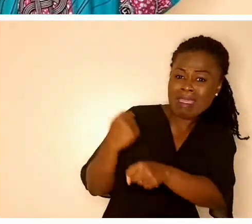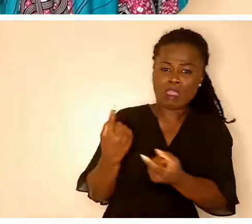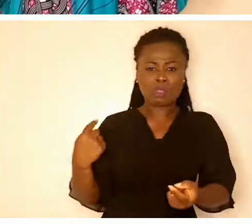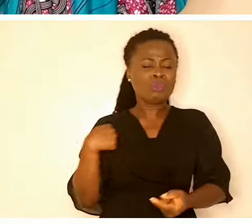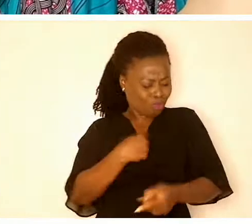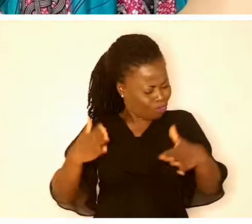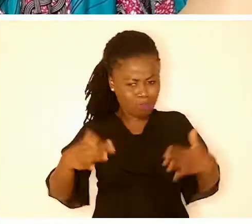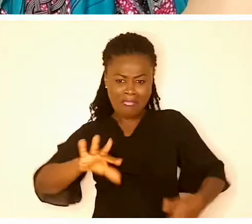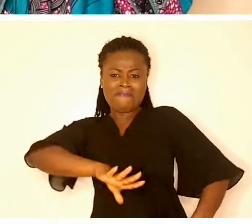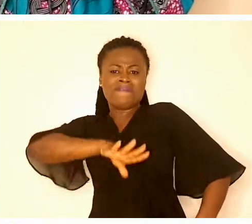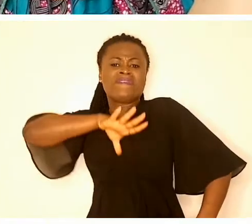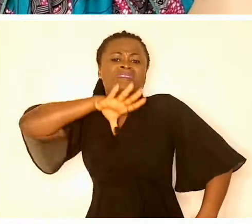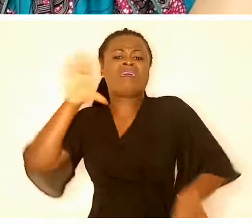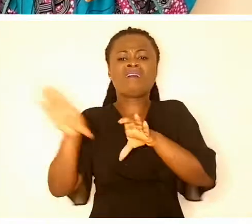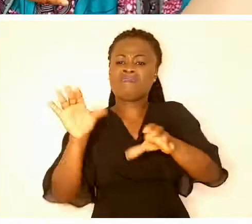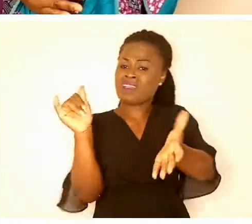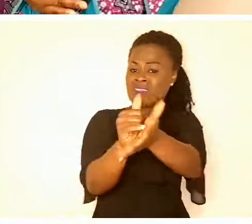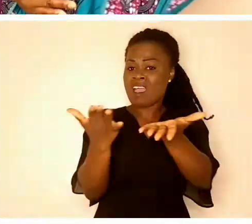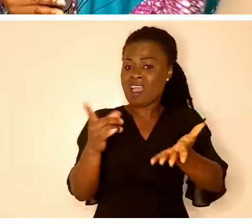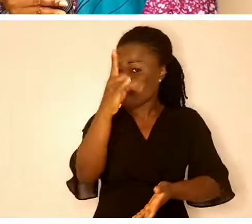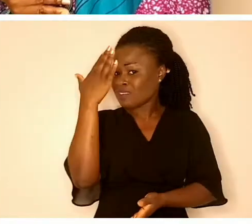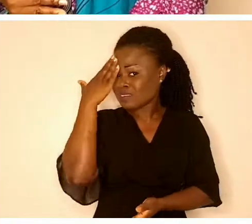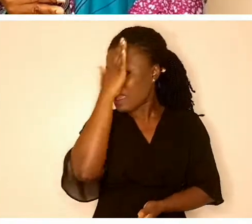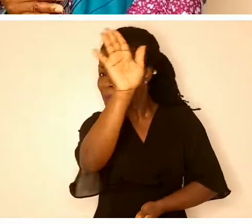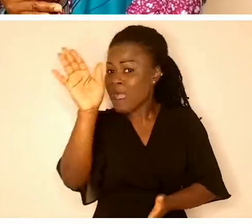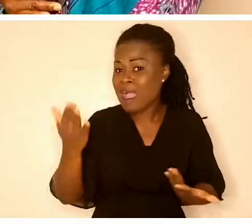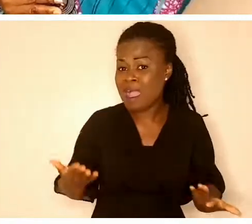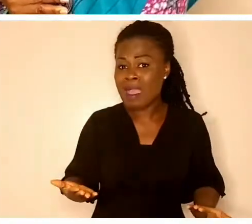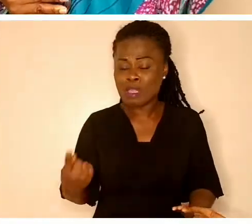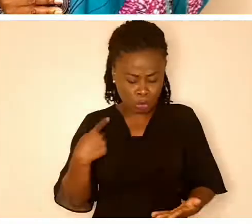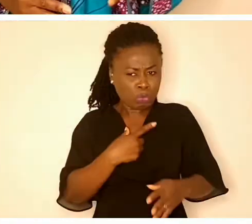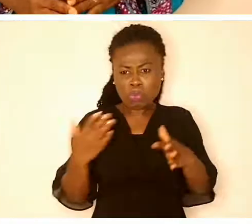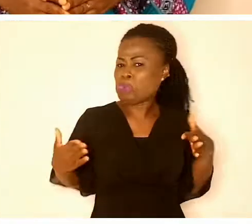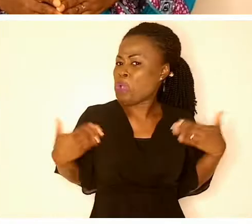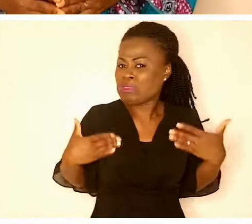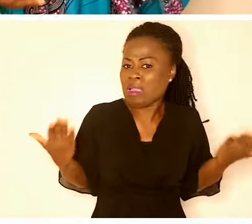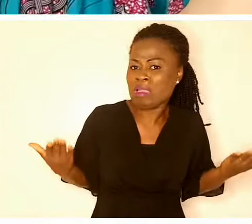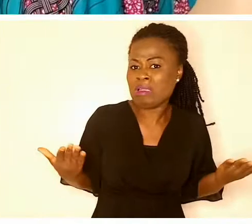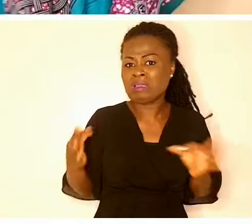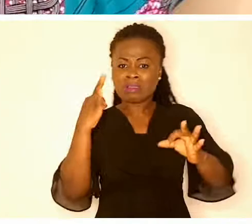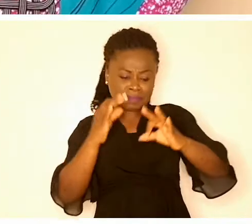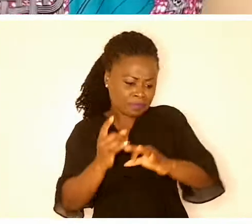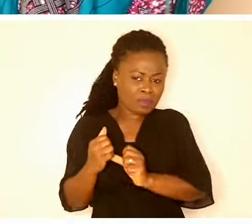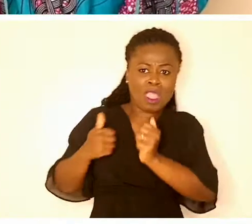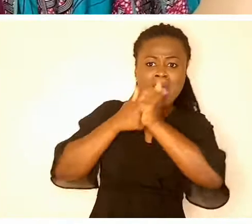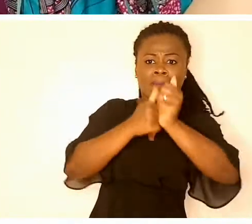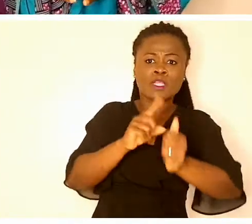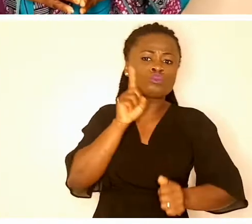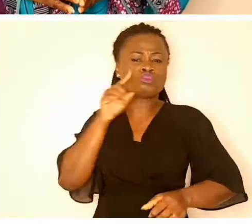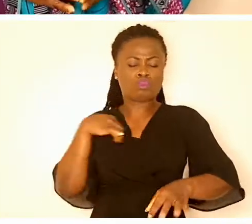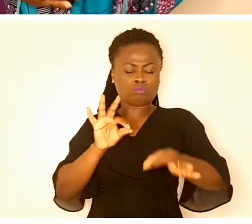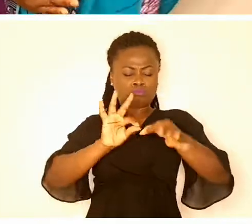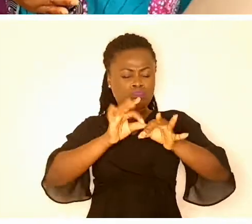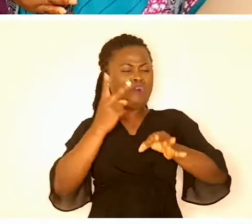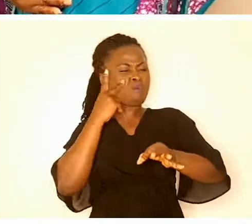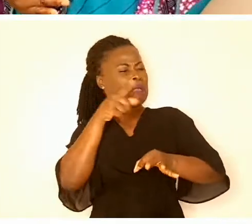fiers de le faire. Vous n'avez pas idée du bien que ça fait. Lorsque tu sers d'interprète à un sourd